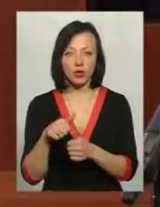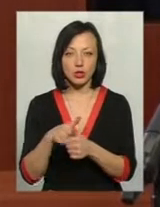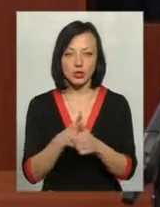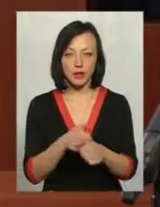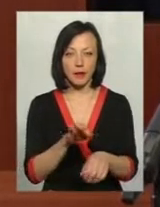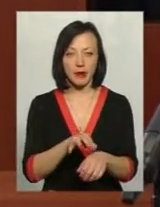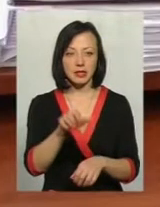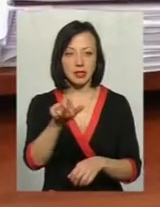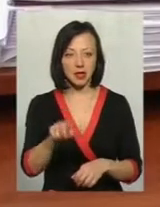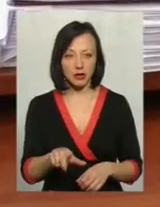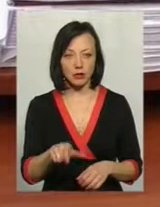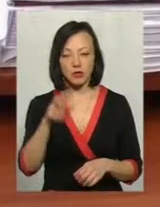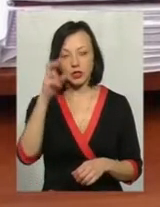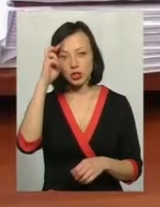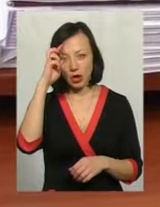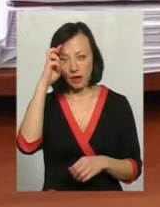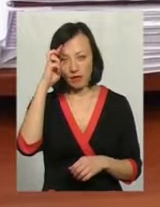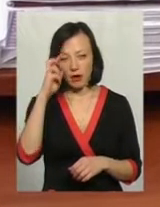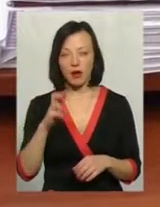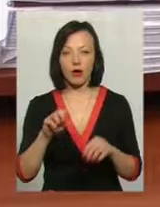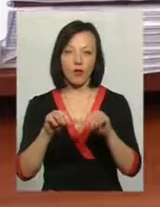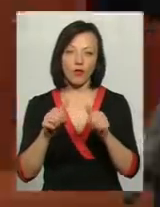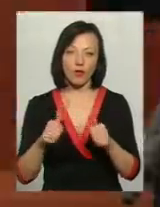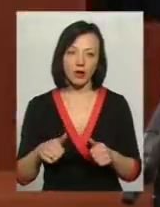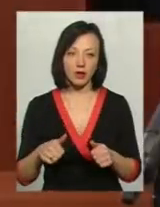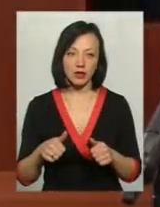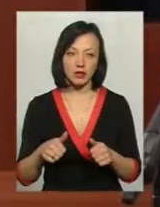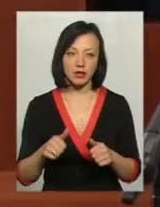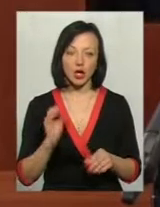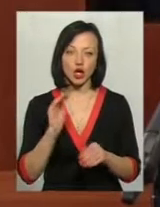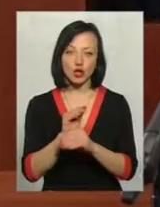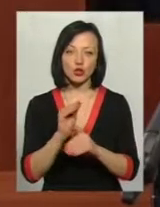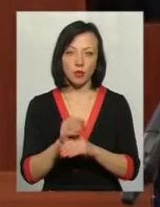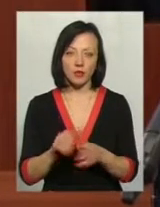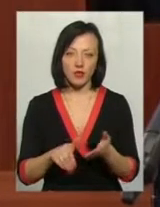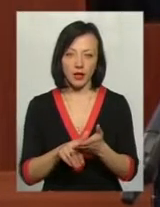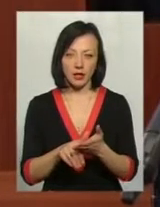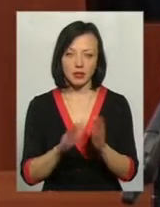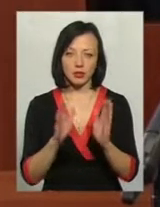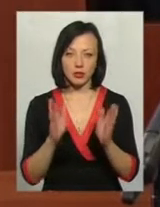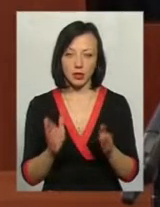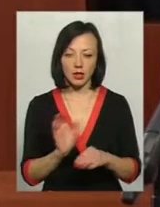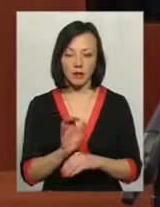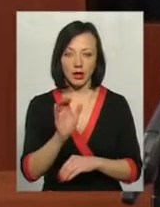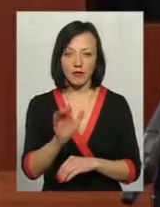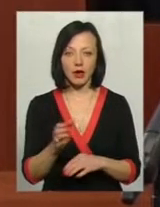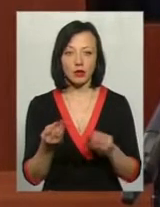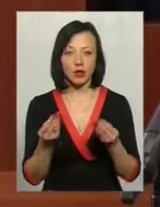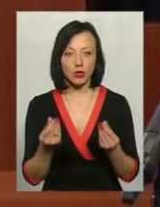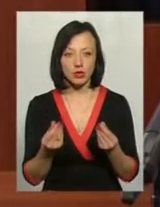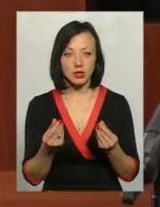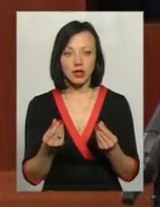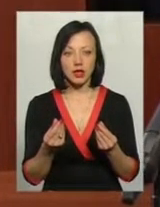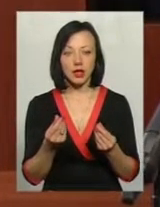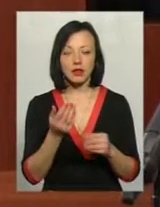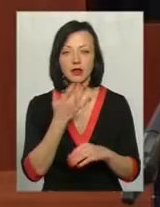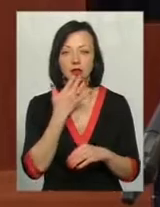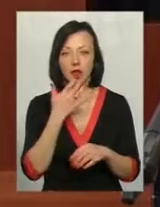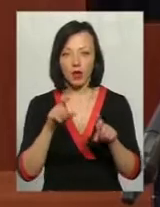за пацієнтом. Держава у вигляді субвенції вона буде направляти кошти